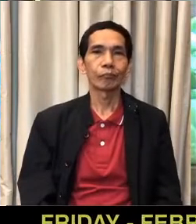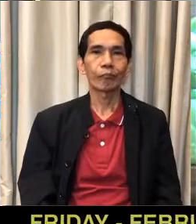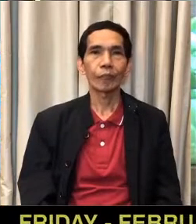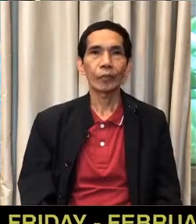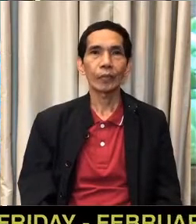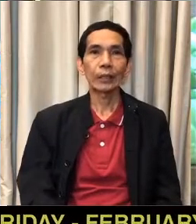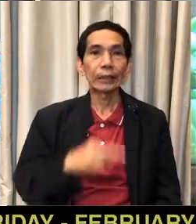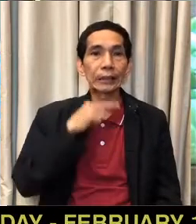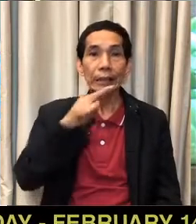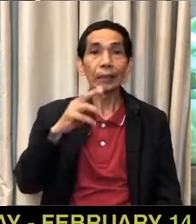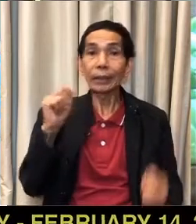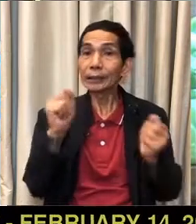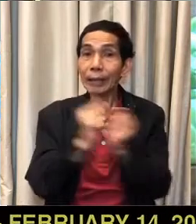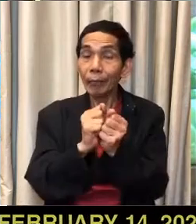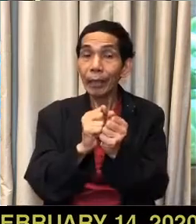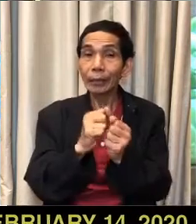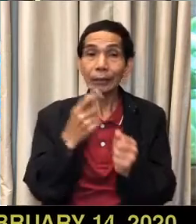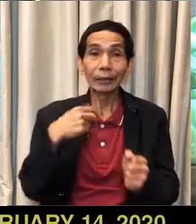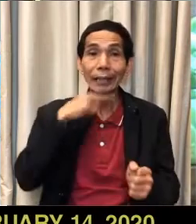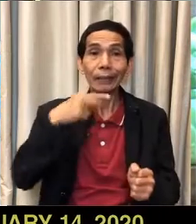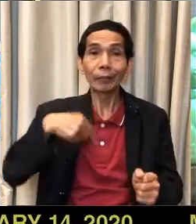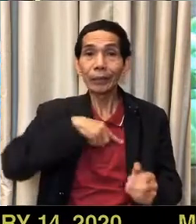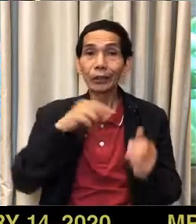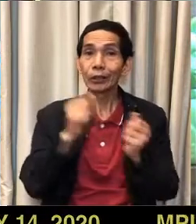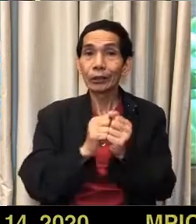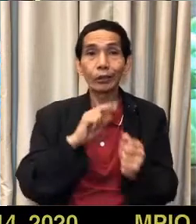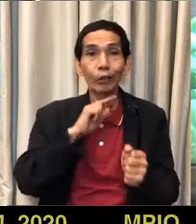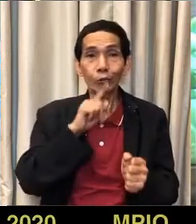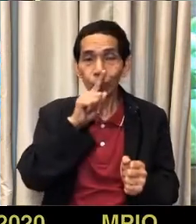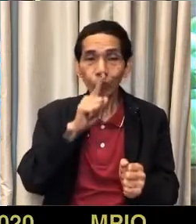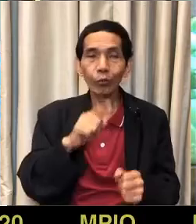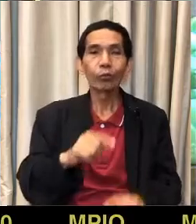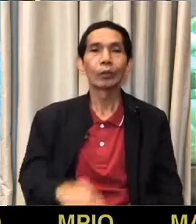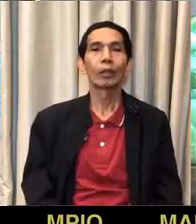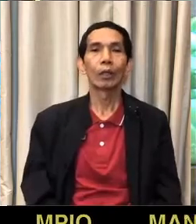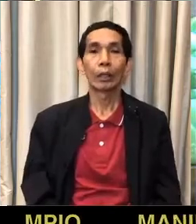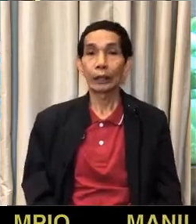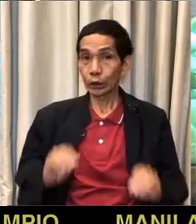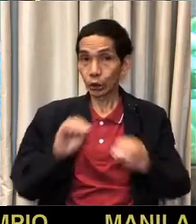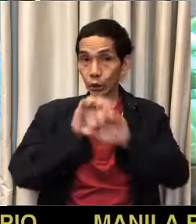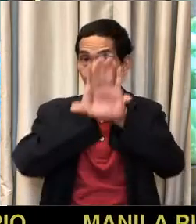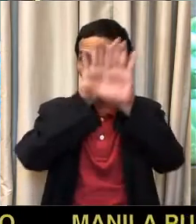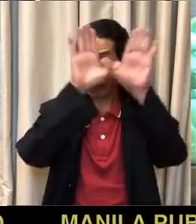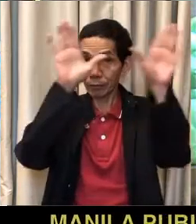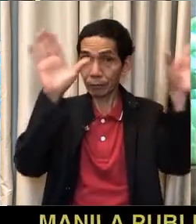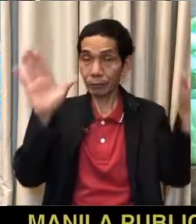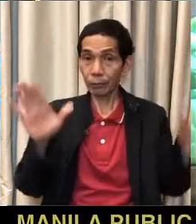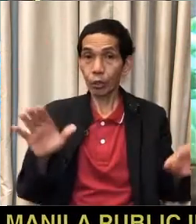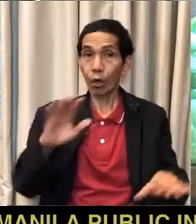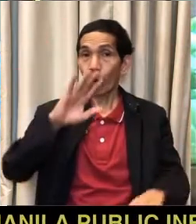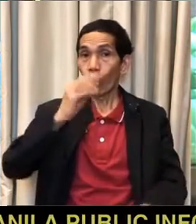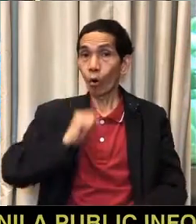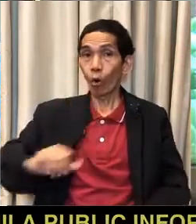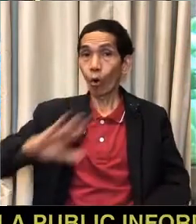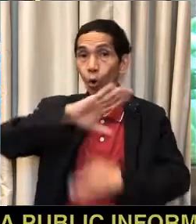hindi kami kasali diyan, Hindi totoo 'yon ha. Sinabi ha, maliwanag. Oh.